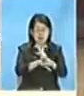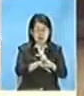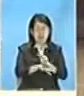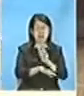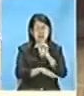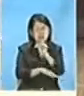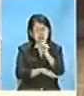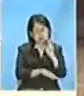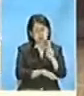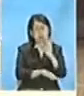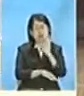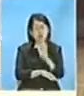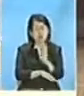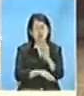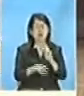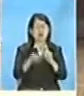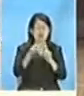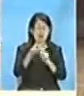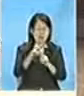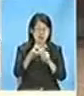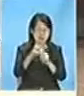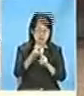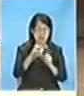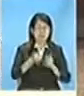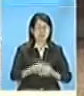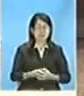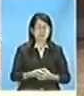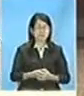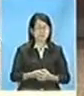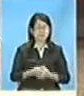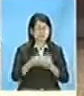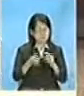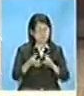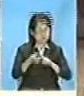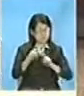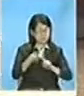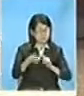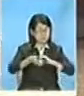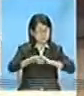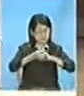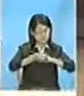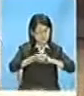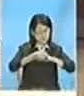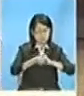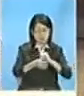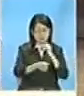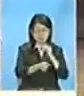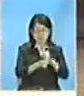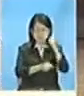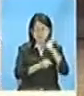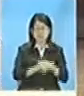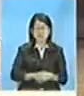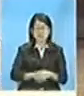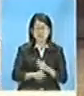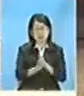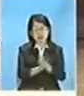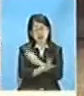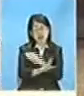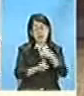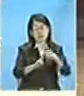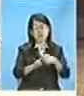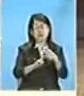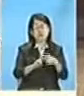วุฒิสภารัสเซียหรือที่เรียกว่า Federation Council ประสบความสำเร็จอย่างดียิ่งใน2เดือนที่ผ่านมาดิ